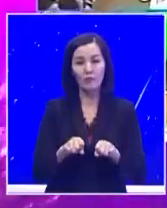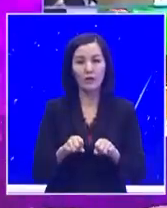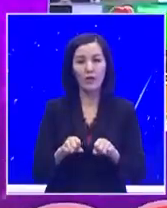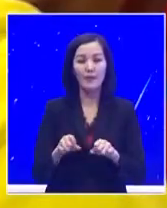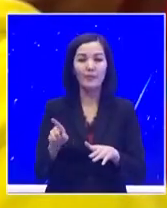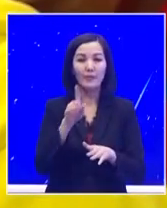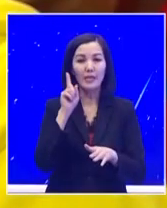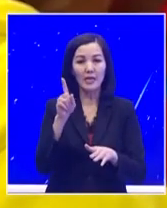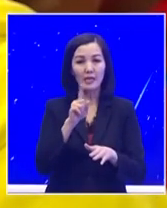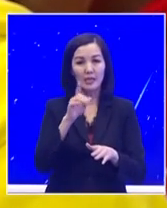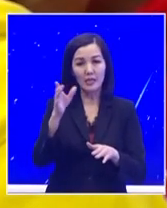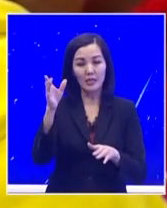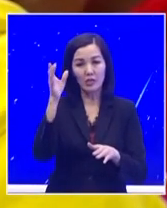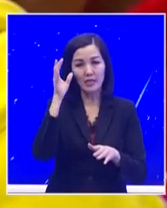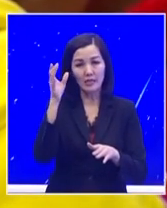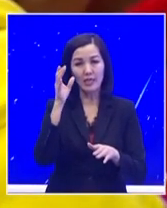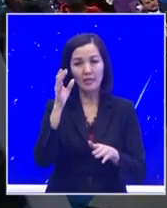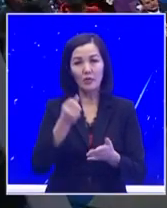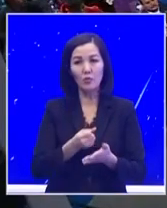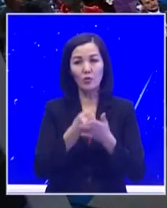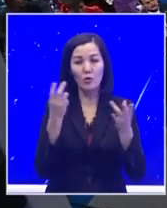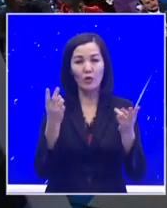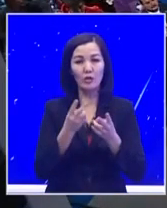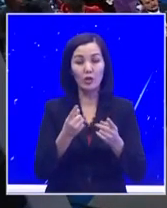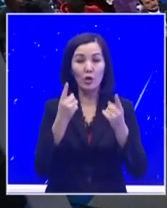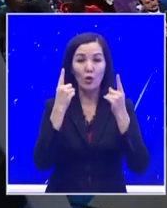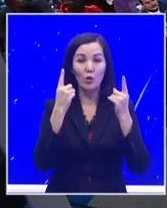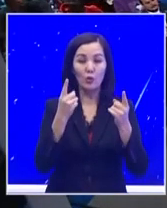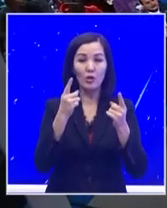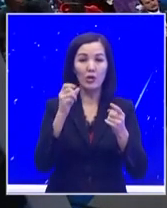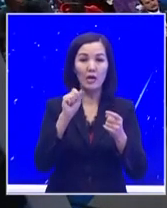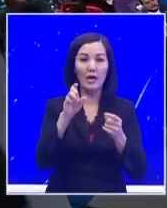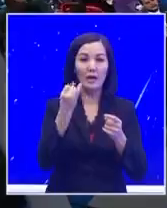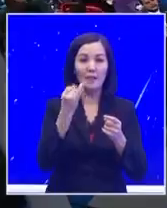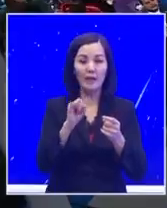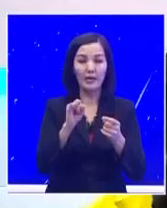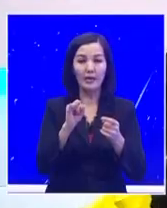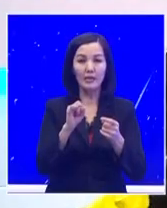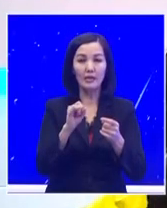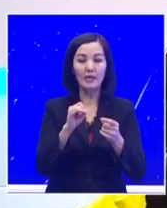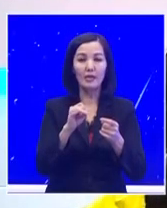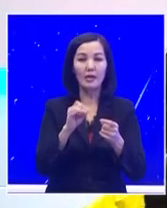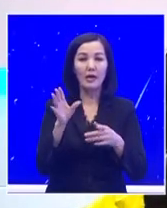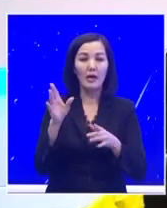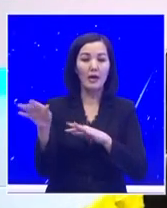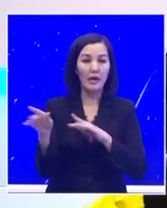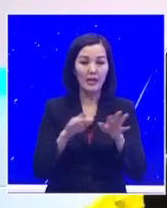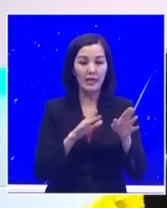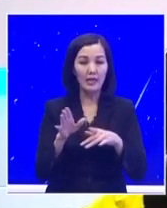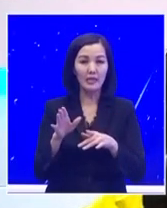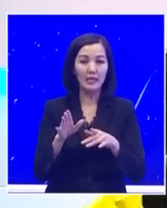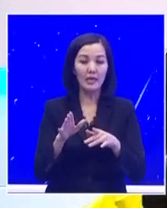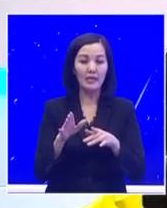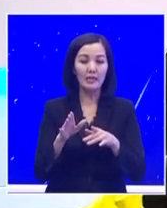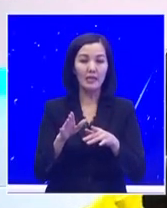дарында азаматтарды барынша қолдауға жет. Ұлы Абайдың қарекет қыл, пайдасы көпке тисін деген